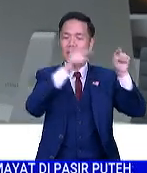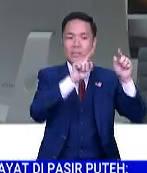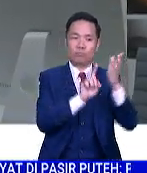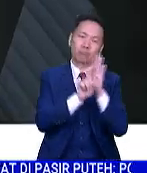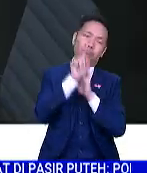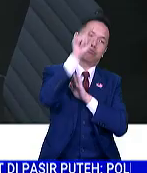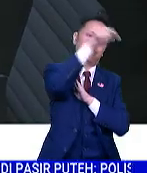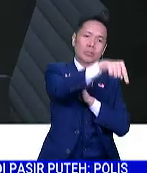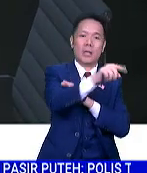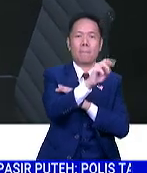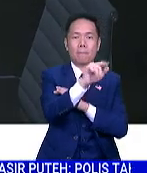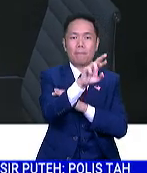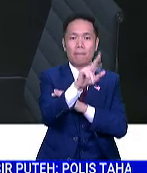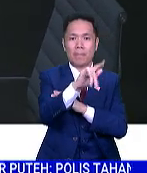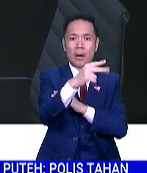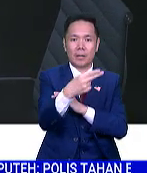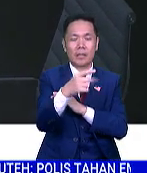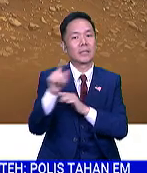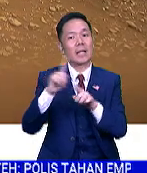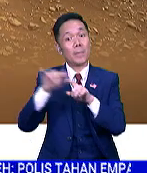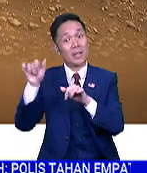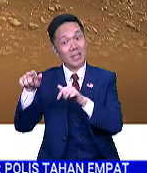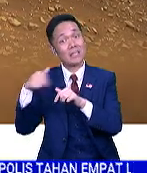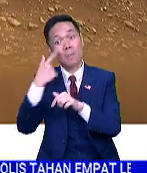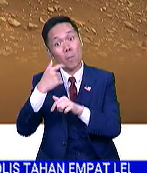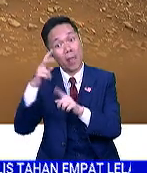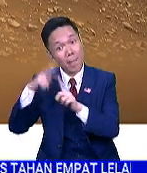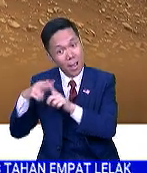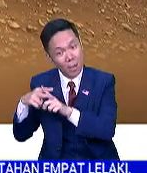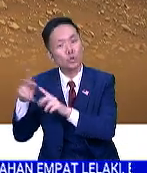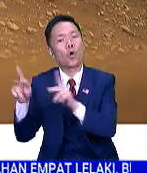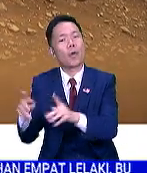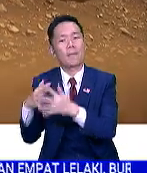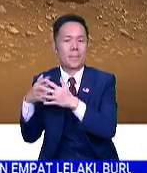Peluang bagaimanapun hanya dibuka kepada warga Amerika Syarikat.